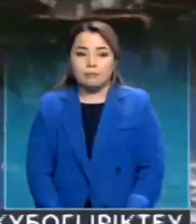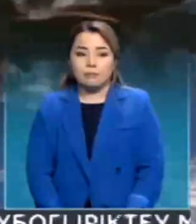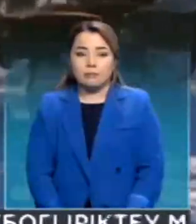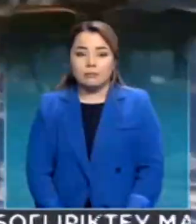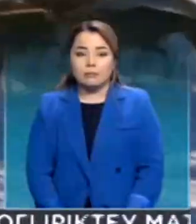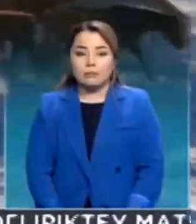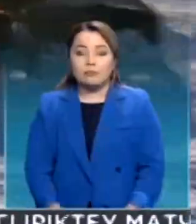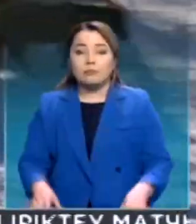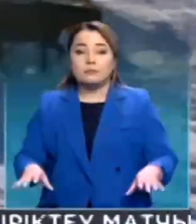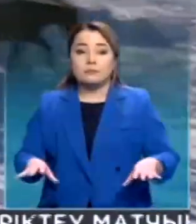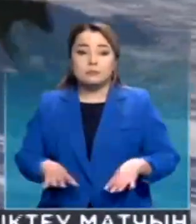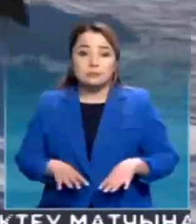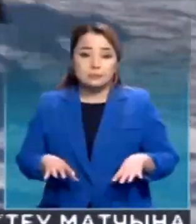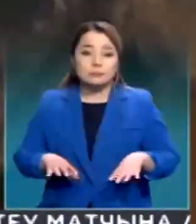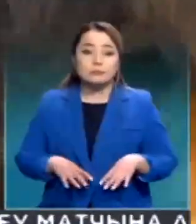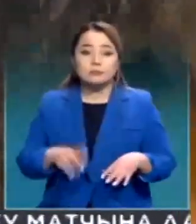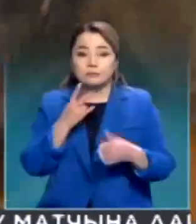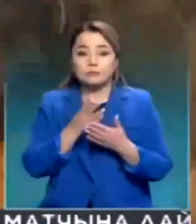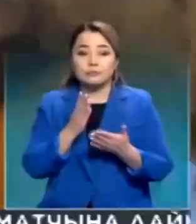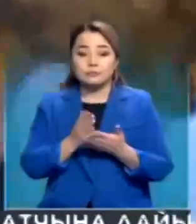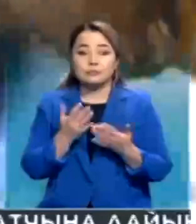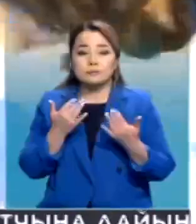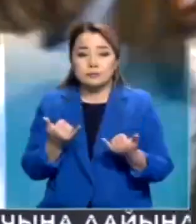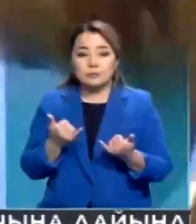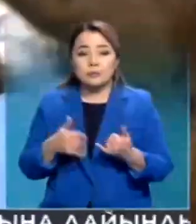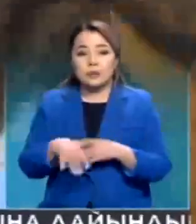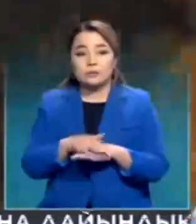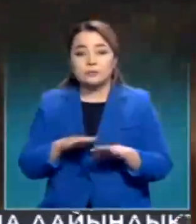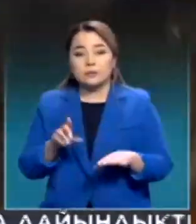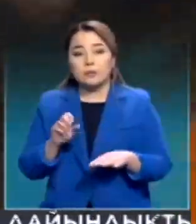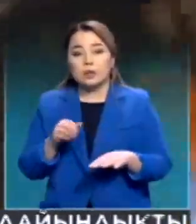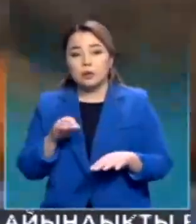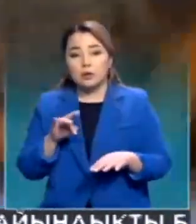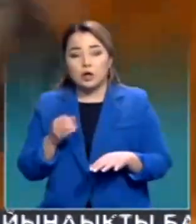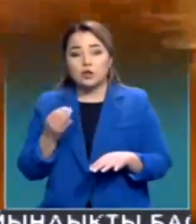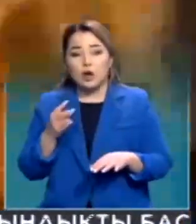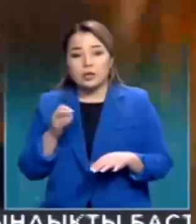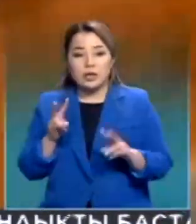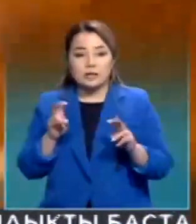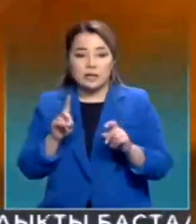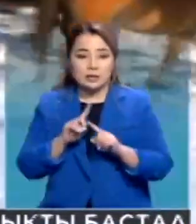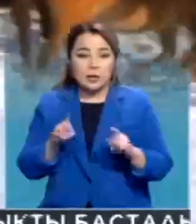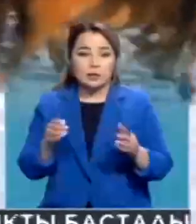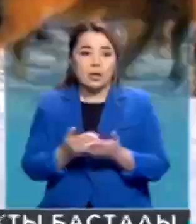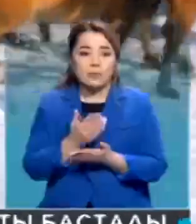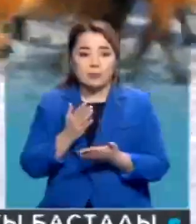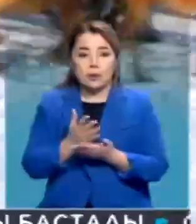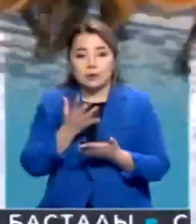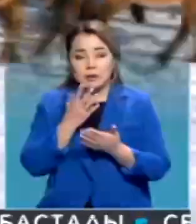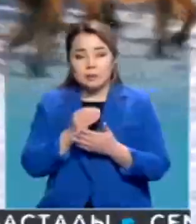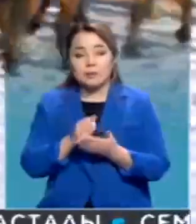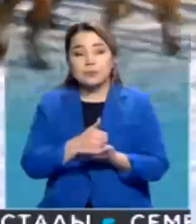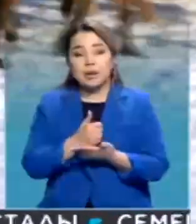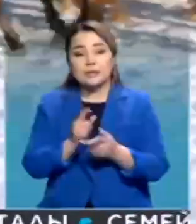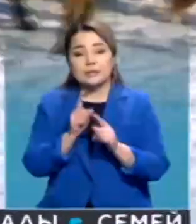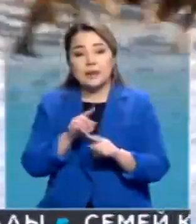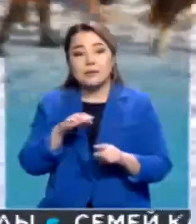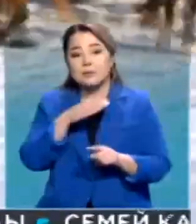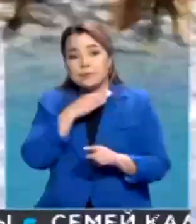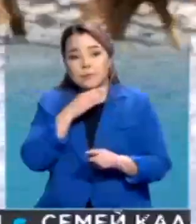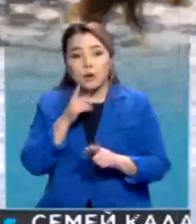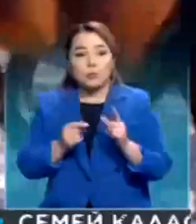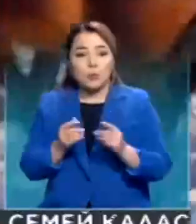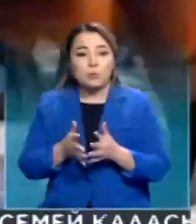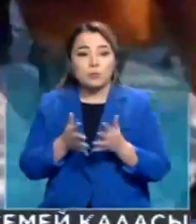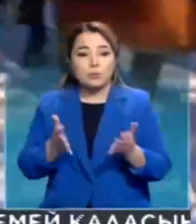Төрт аяғын тең басып қыза шапқан құлқұйрықтылар шойынқара және байтор аталатын жылқының жаңа түрі. Басты ерекшеліктері етті, сүті